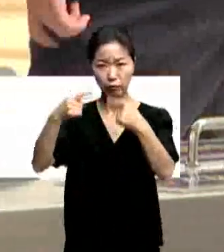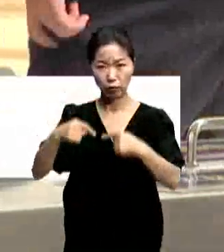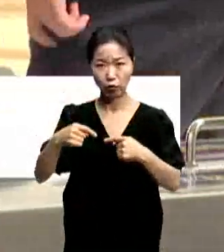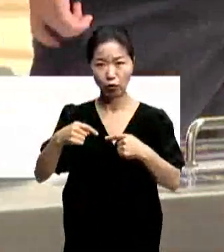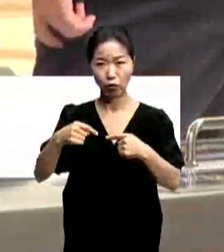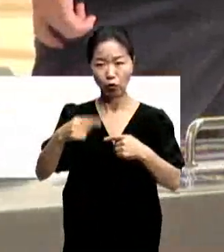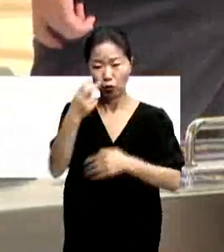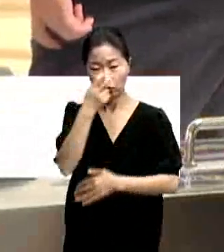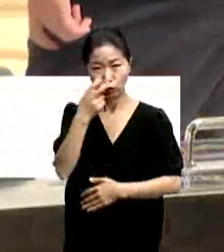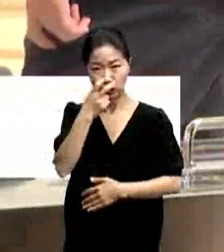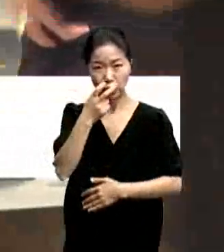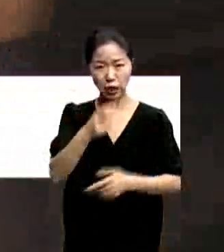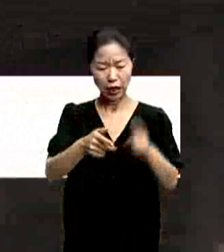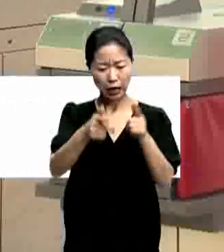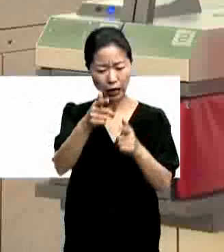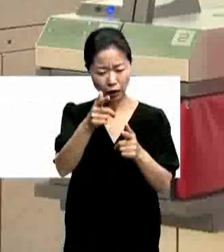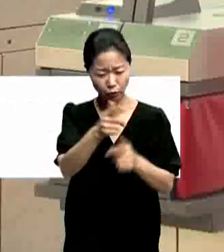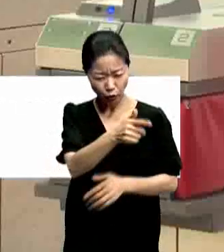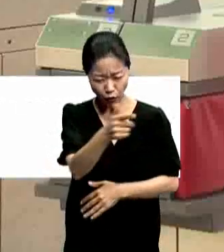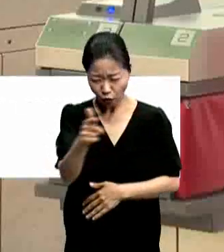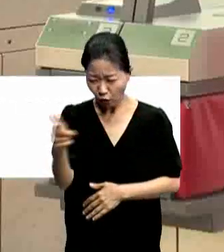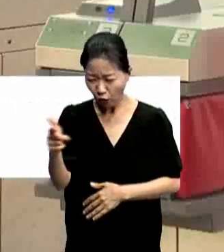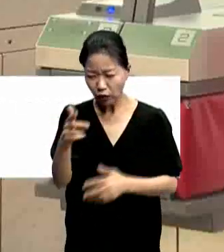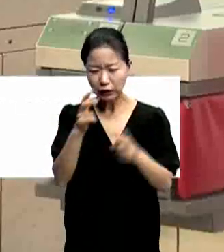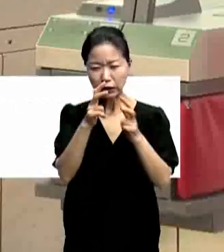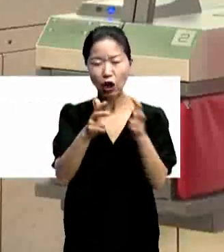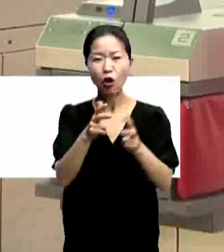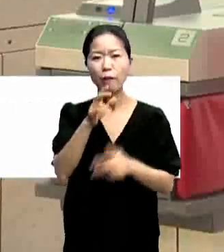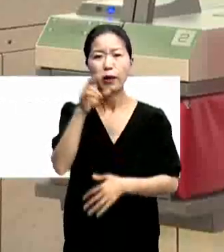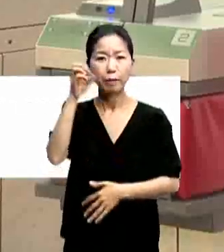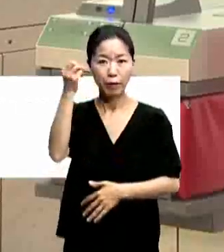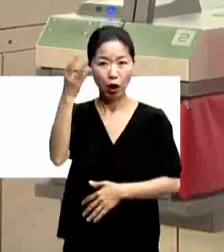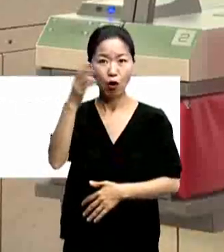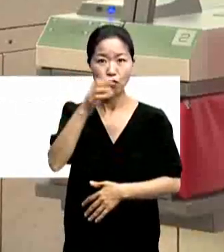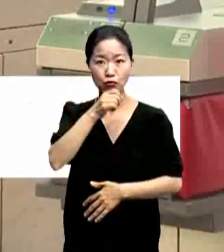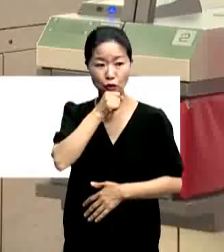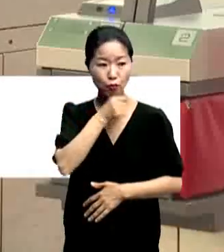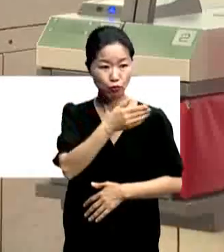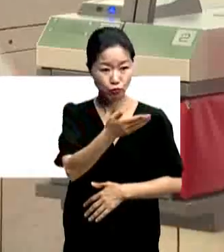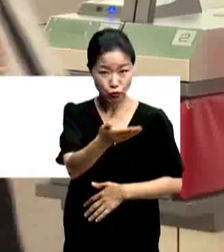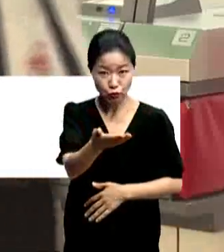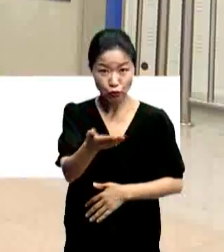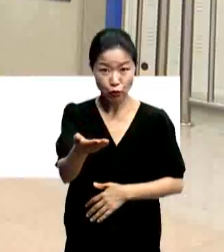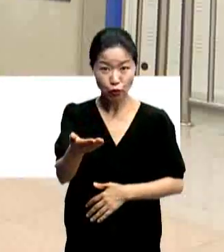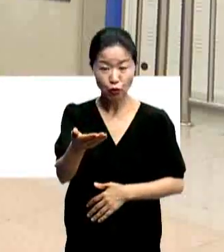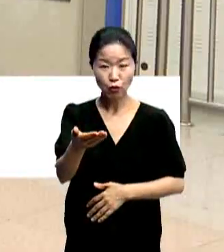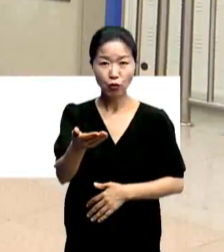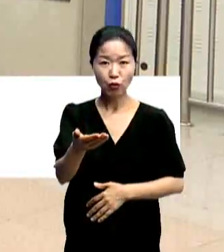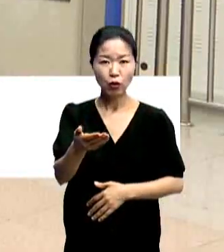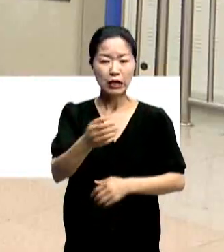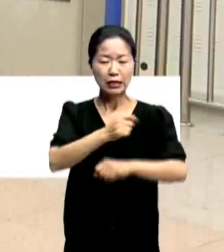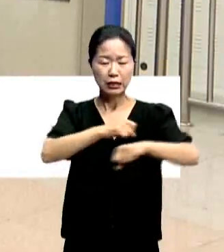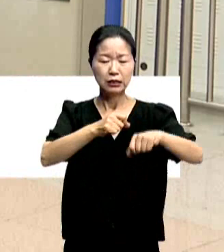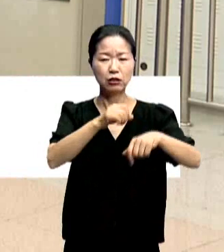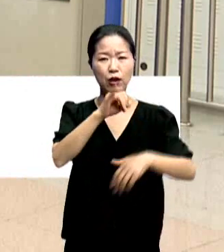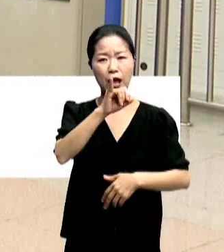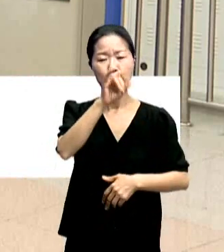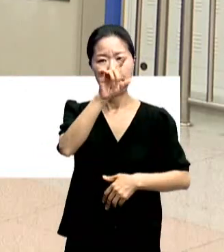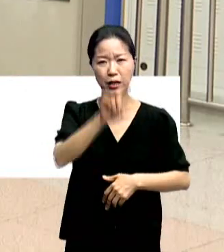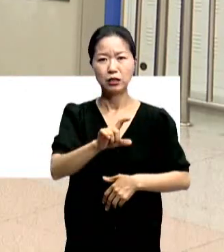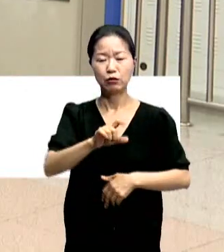조사는 각 사업에 별점을 주는 방식으로 진행됐으며 인천 아이스와 광역 아이스가 가장